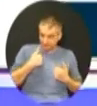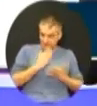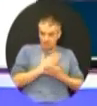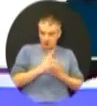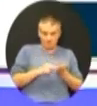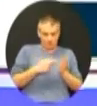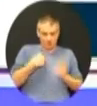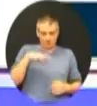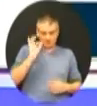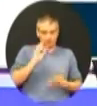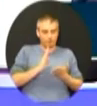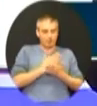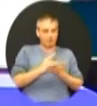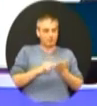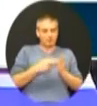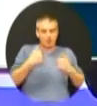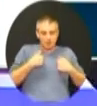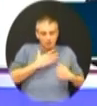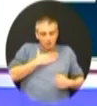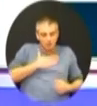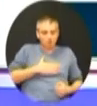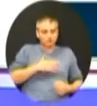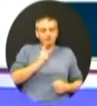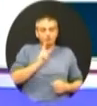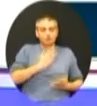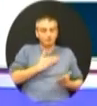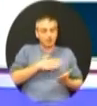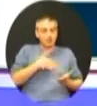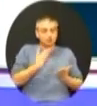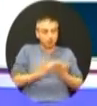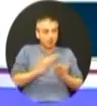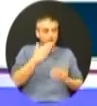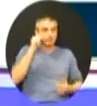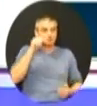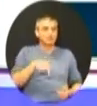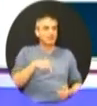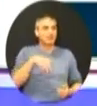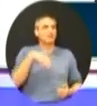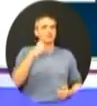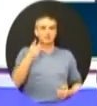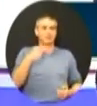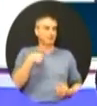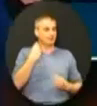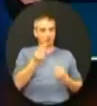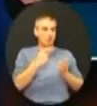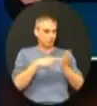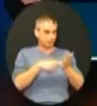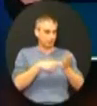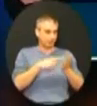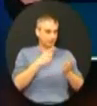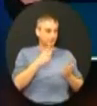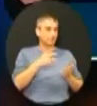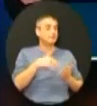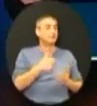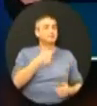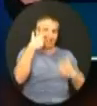קובע מדיניות אני נבחרתי כדי לקבוע מדיניות אני רוצה שמי שמקבל שירות לאומי בישרא שהיועץ המשפטי שר הח